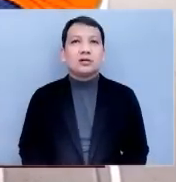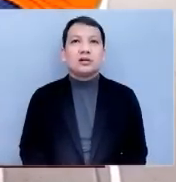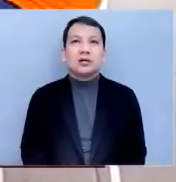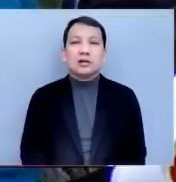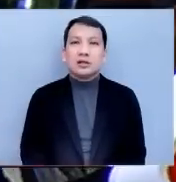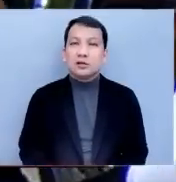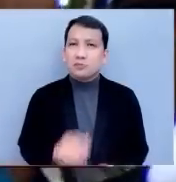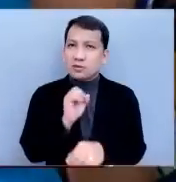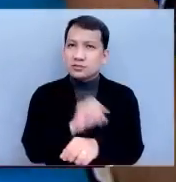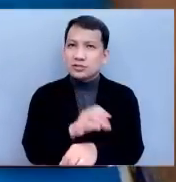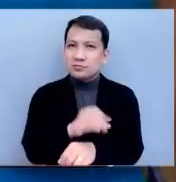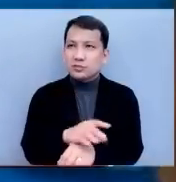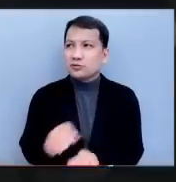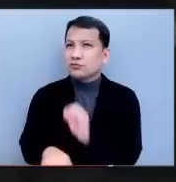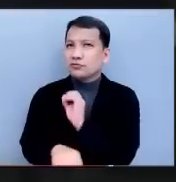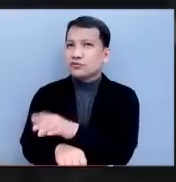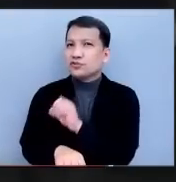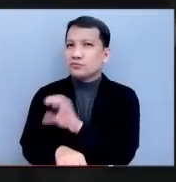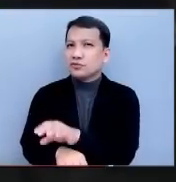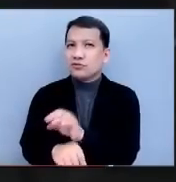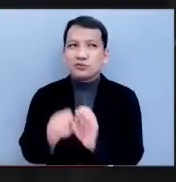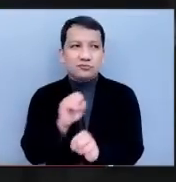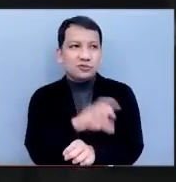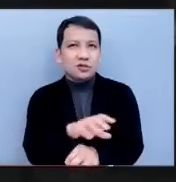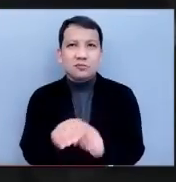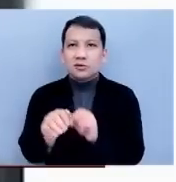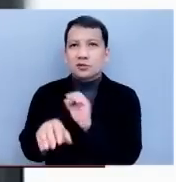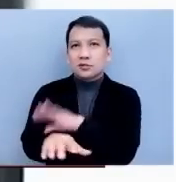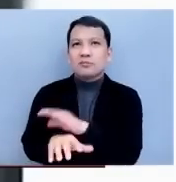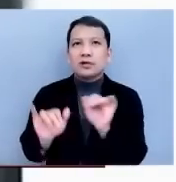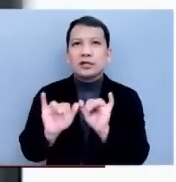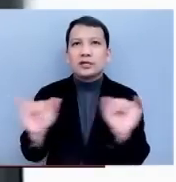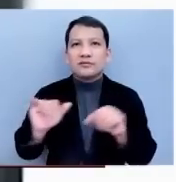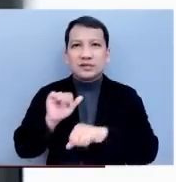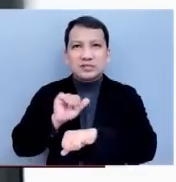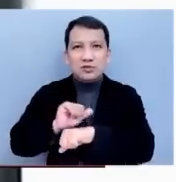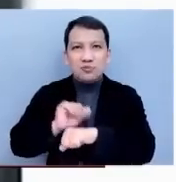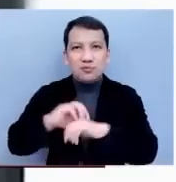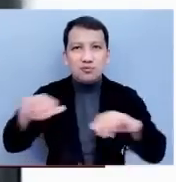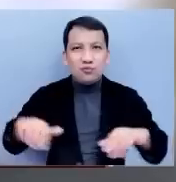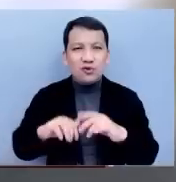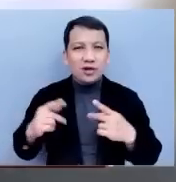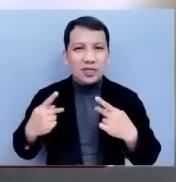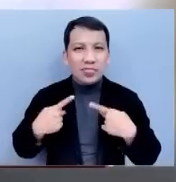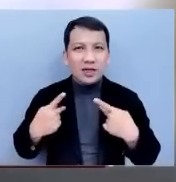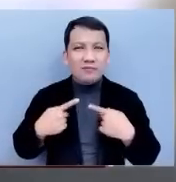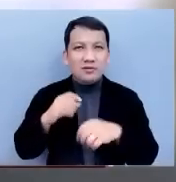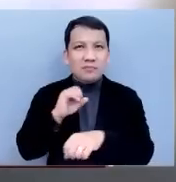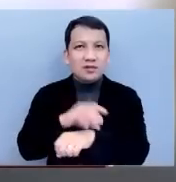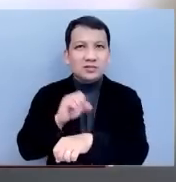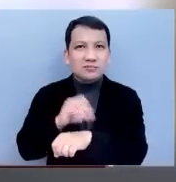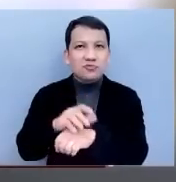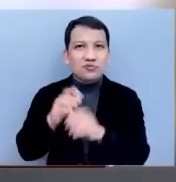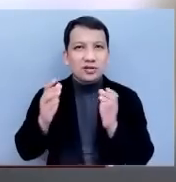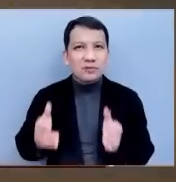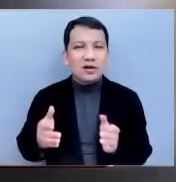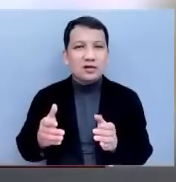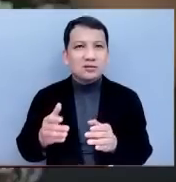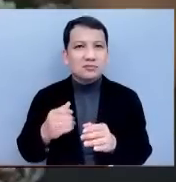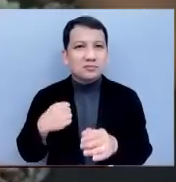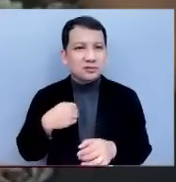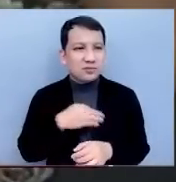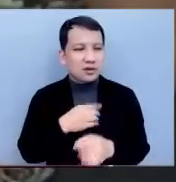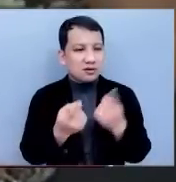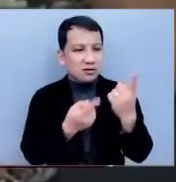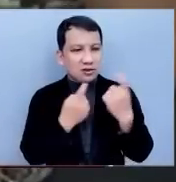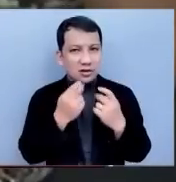Chismis dito, chismis doon. Kahit sa trabaho, hindi nawawala ang mga marites. Sabi nga ng ilang empleyadong nakausap ng